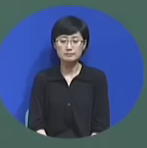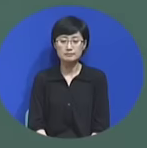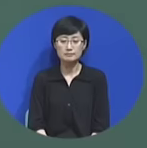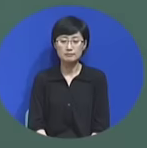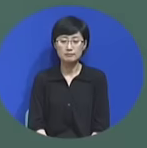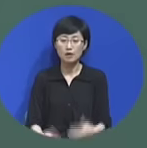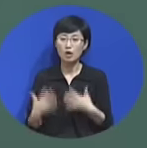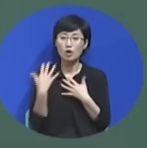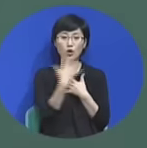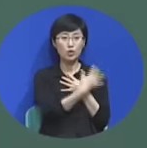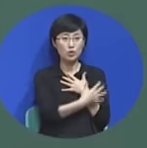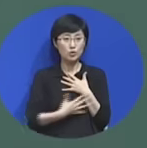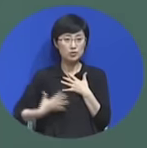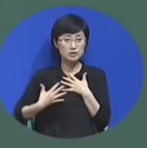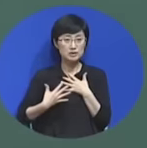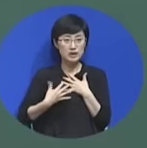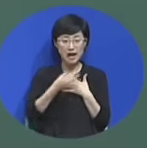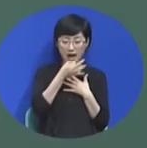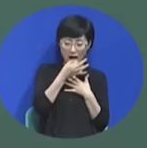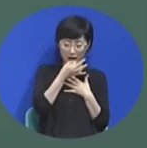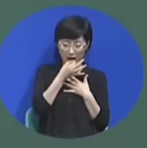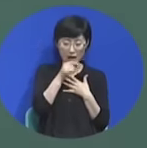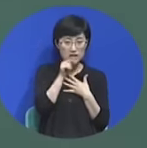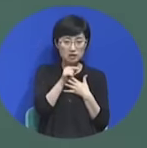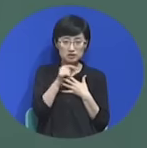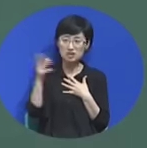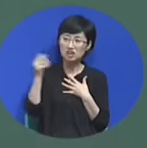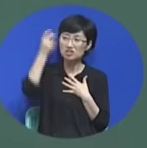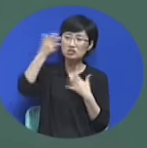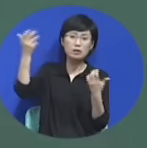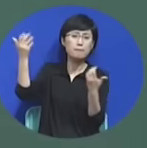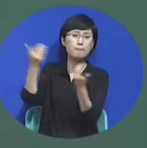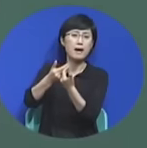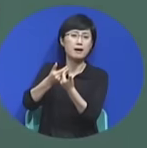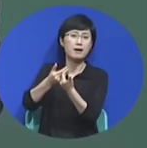在加拉太书5章17节有这样的话. 육체의 소욕은 성령을 거스리고.